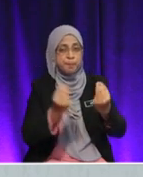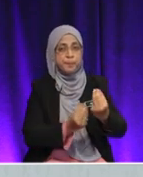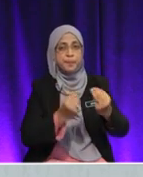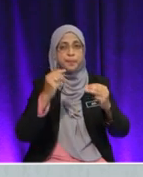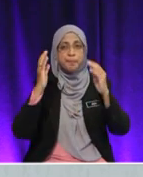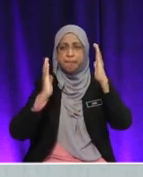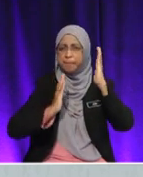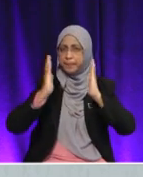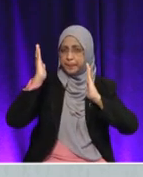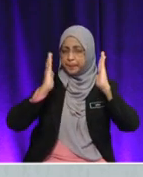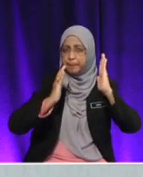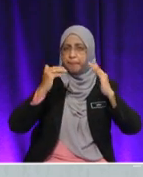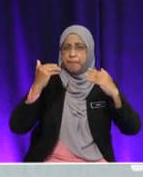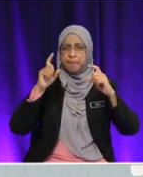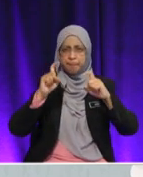juga akan